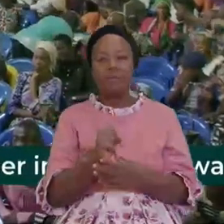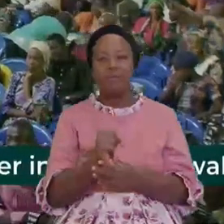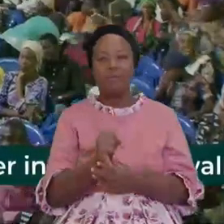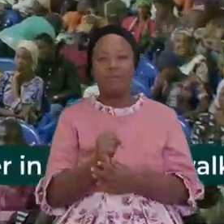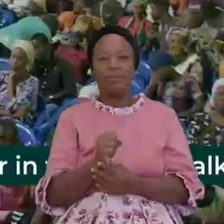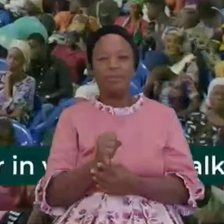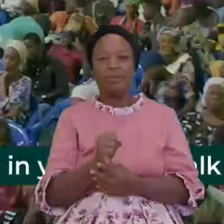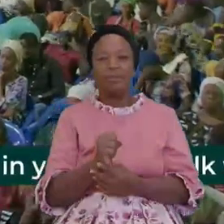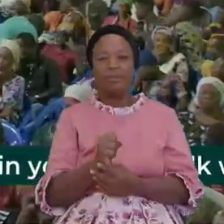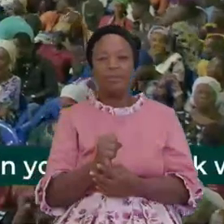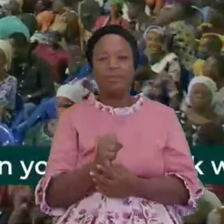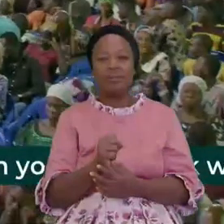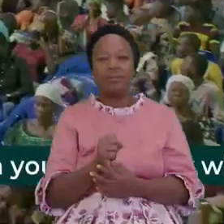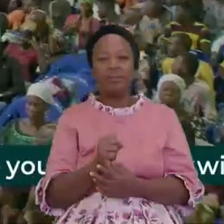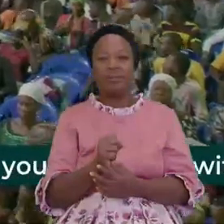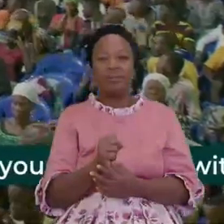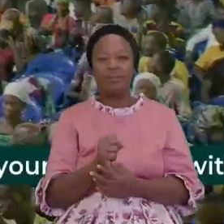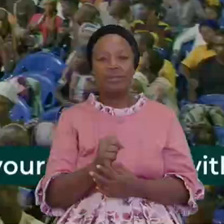letters.